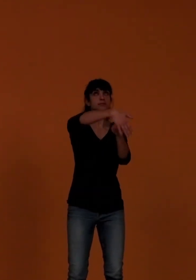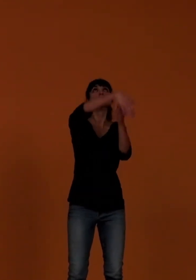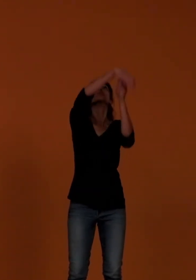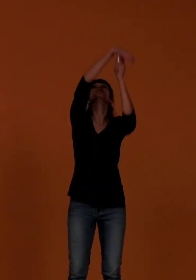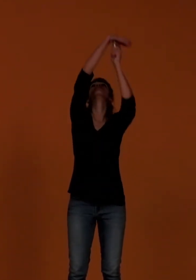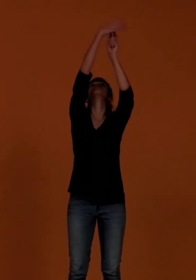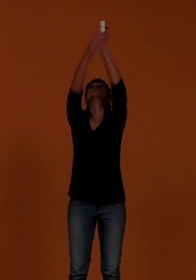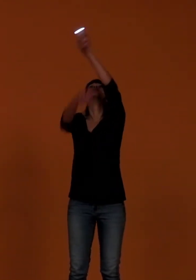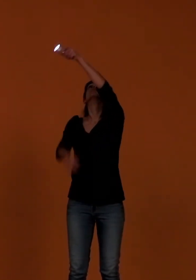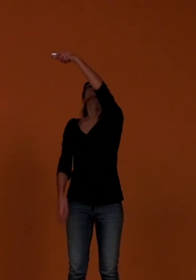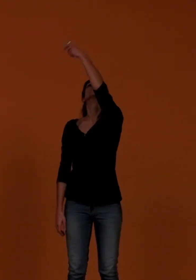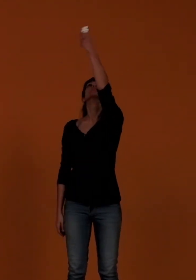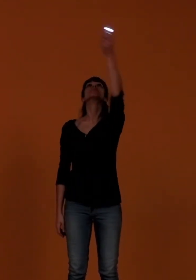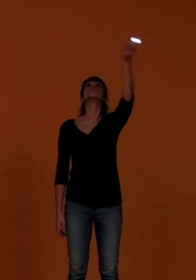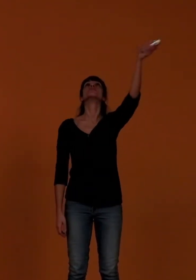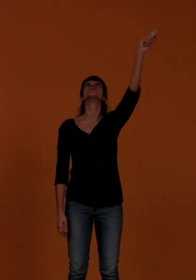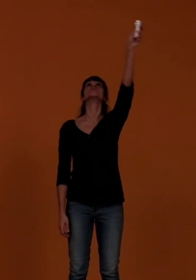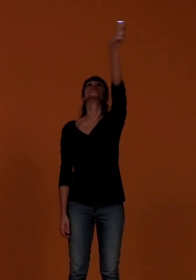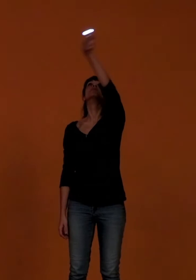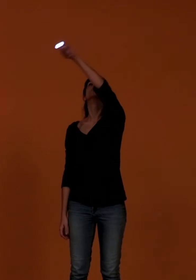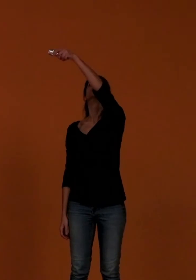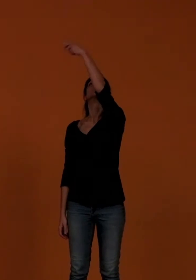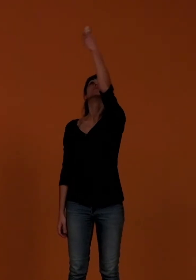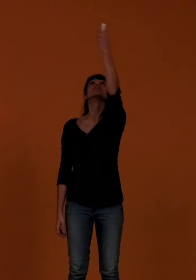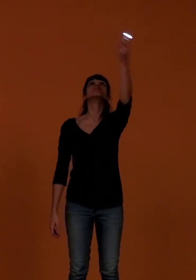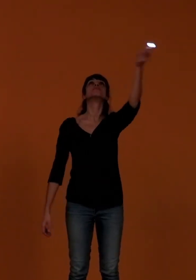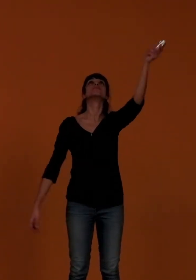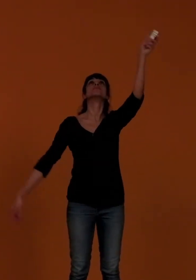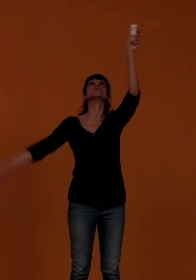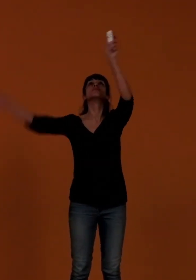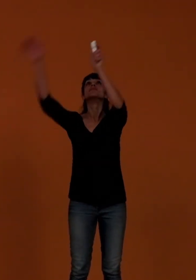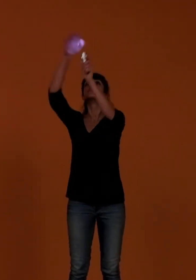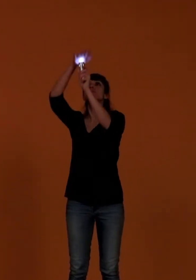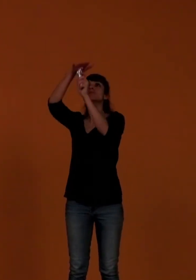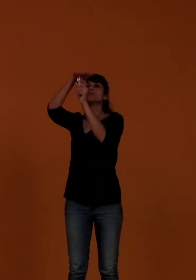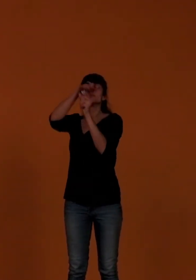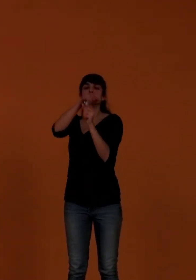Bona nit, i que els teus homis siguin ben bonics.